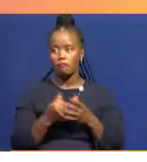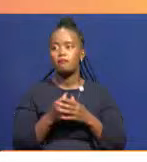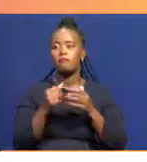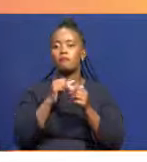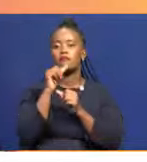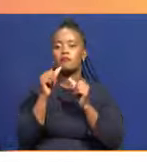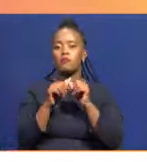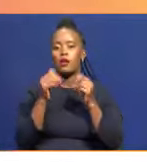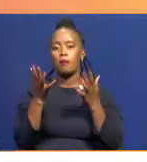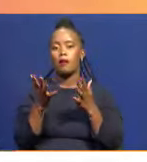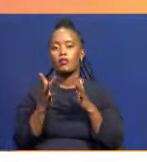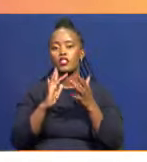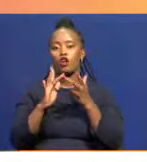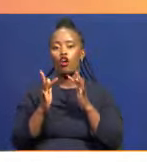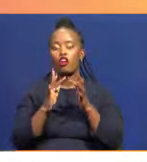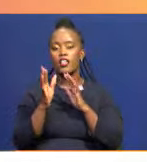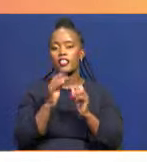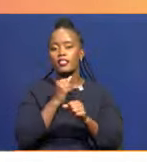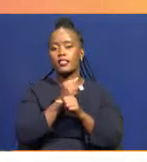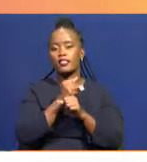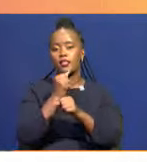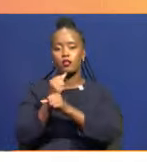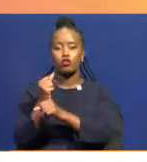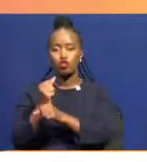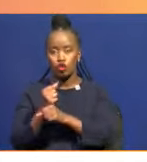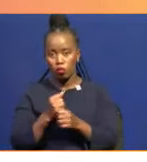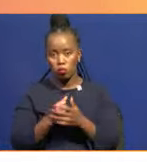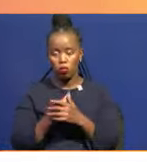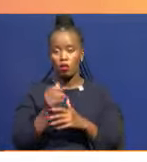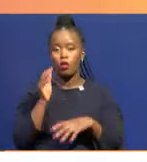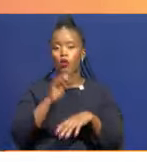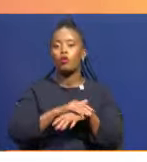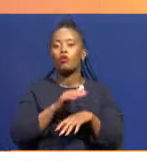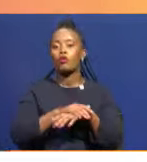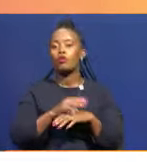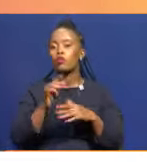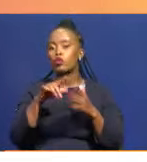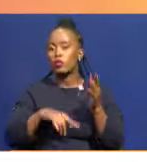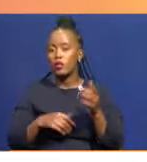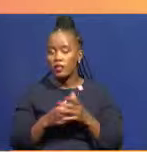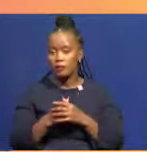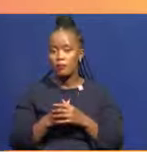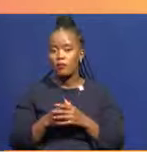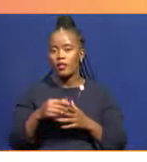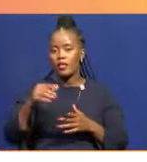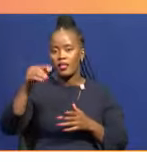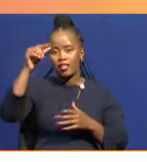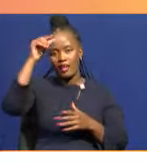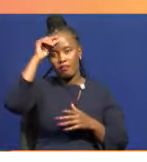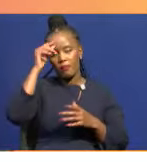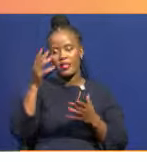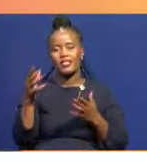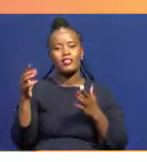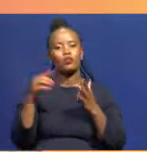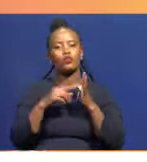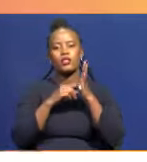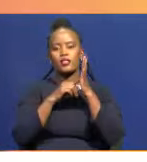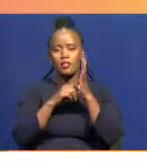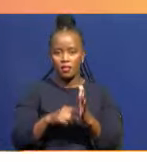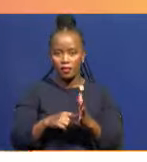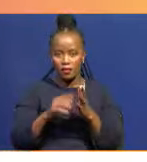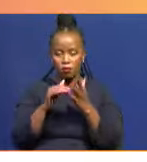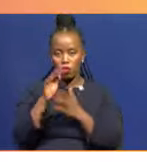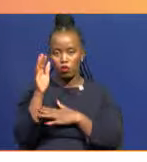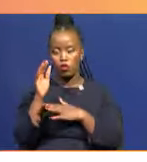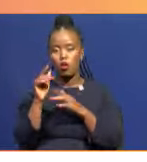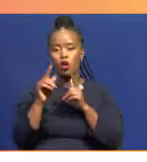hiyo maneno ya online jobs pia ni vizuri serikali waweze kusisitiza na